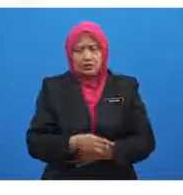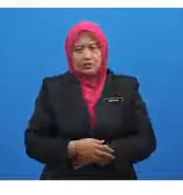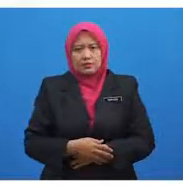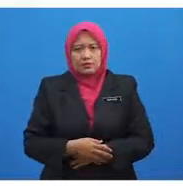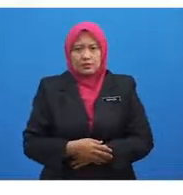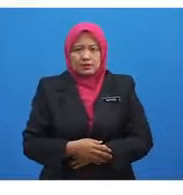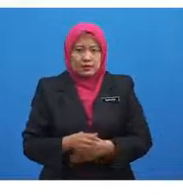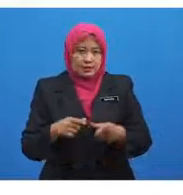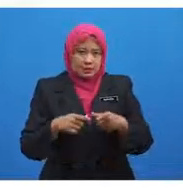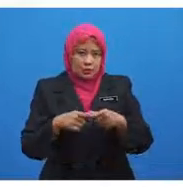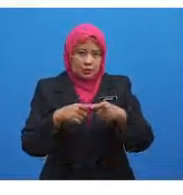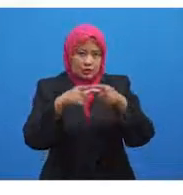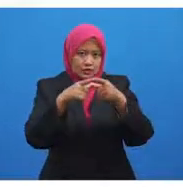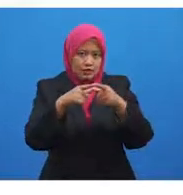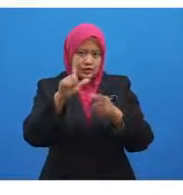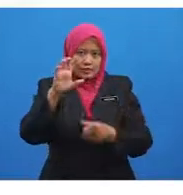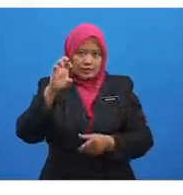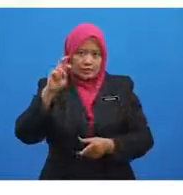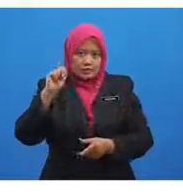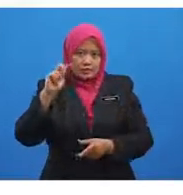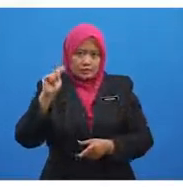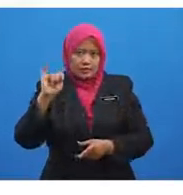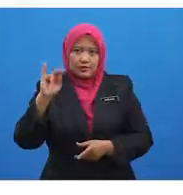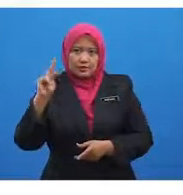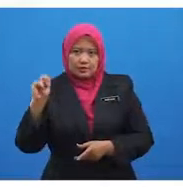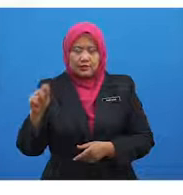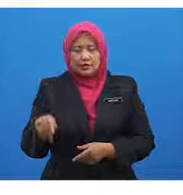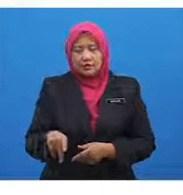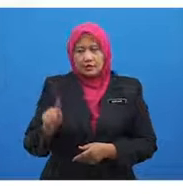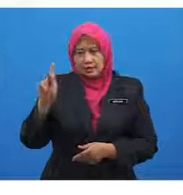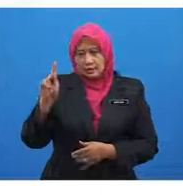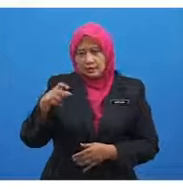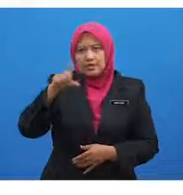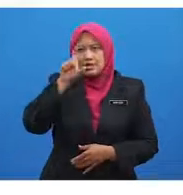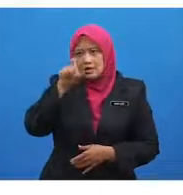menyembah, kasau lentik helang berbega,